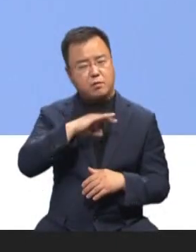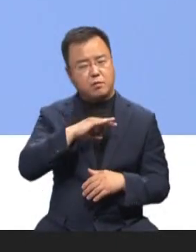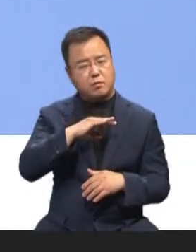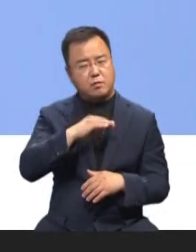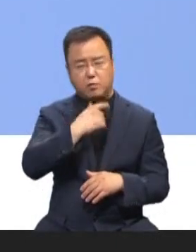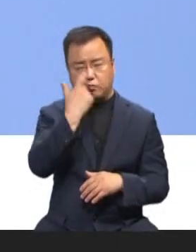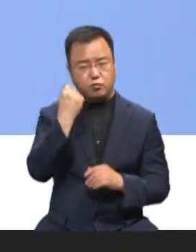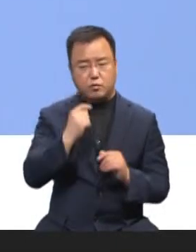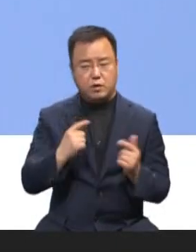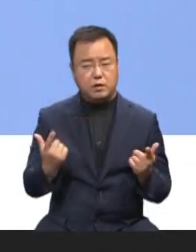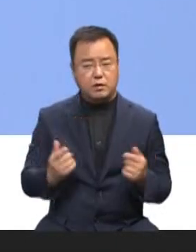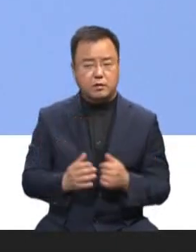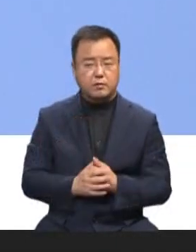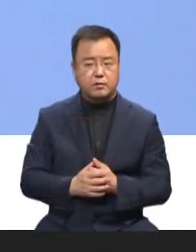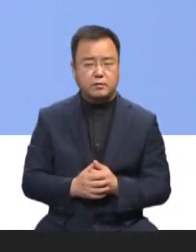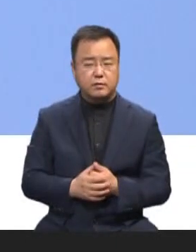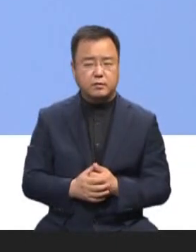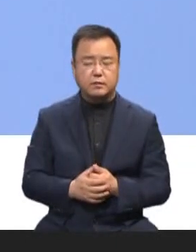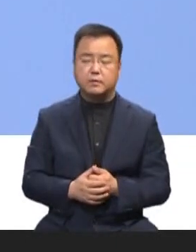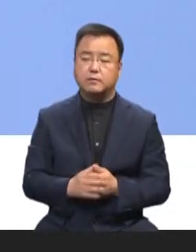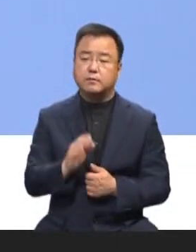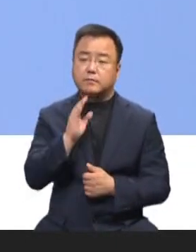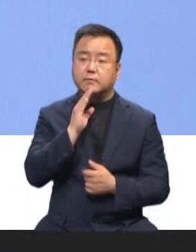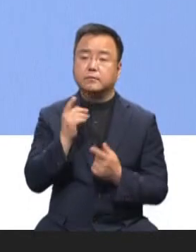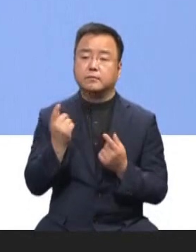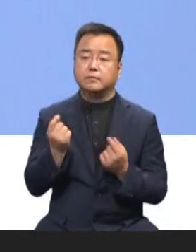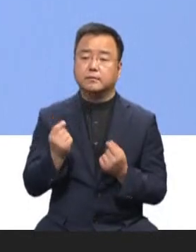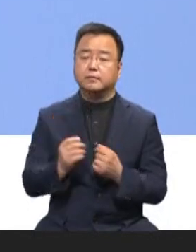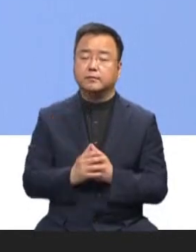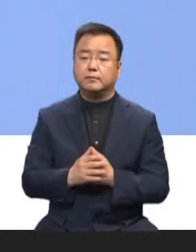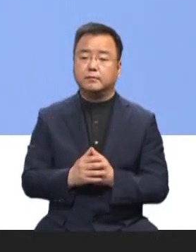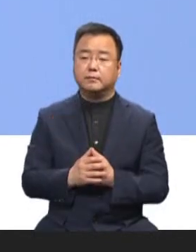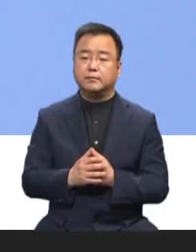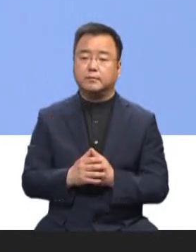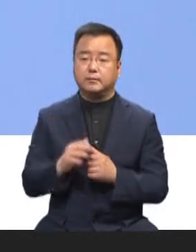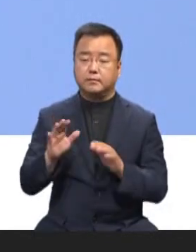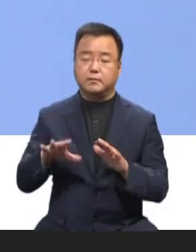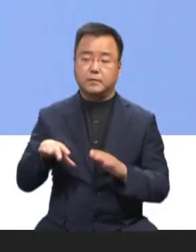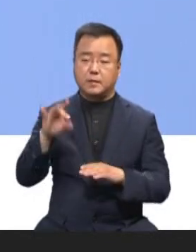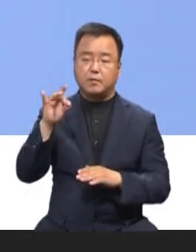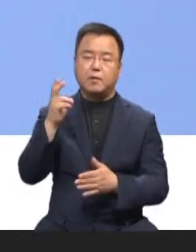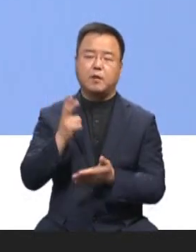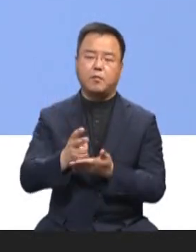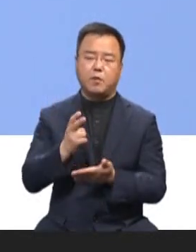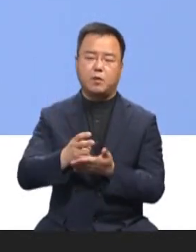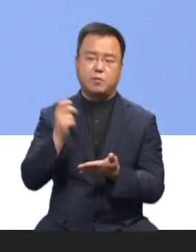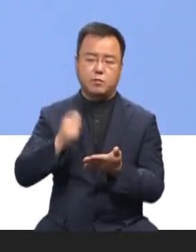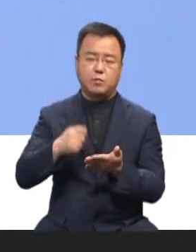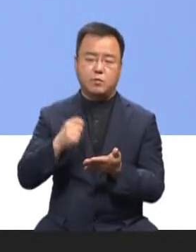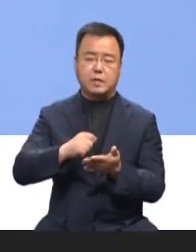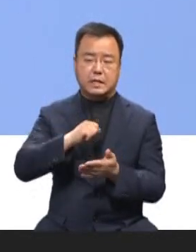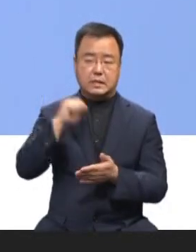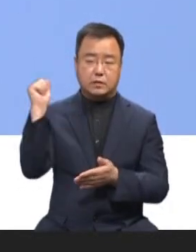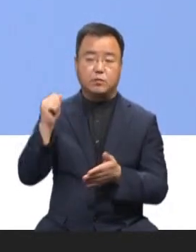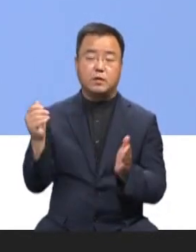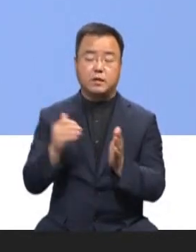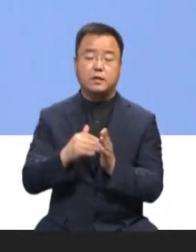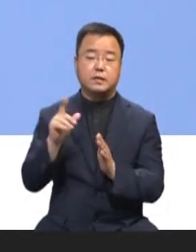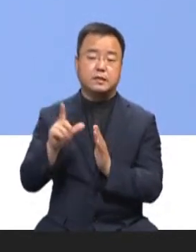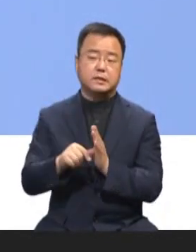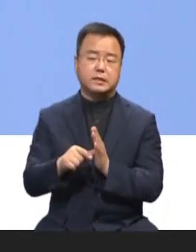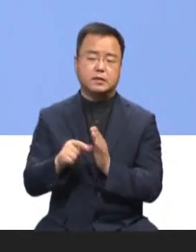아니겠는가 이런 생각 들 수밖에 없거든요 내 사실 그렇습니다 이 일단 법이 통과되기 까지도 시간이 상당히 오래